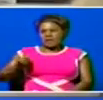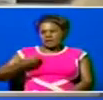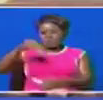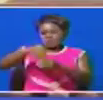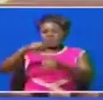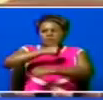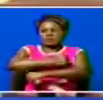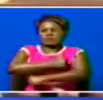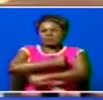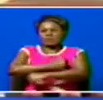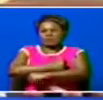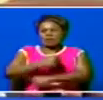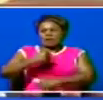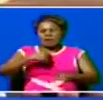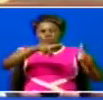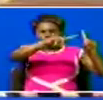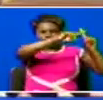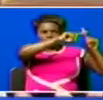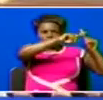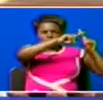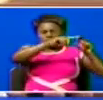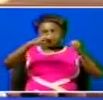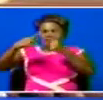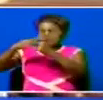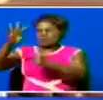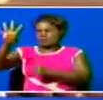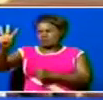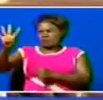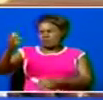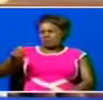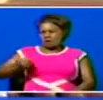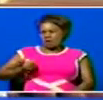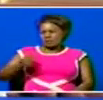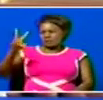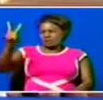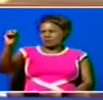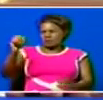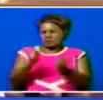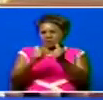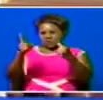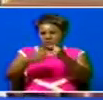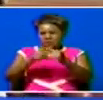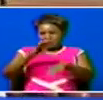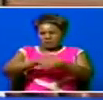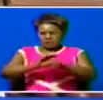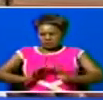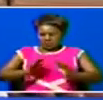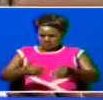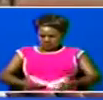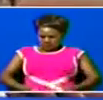shuleni. We have a total of about 84 girls last year in 2016. Getting pregnant between the